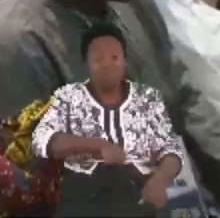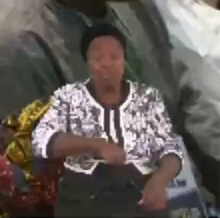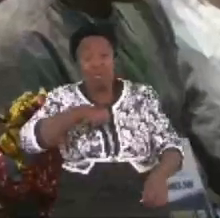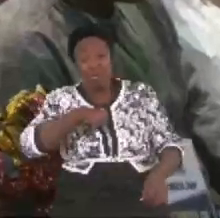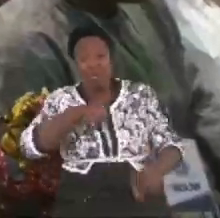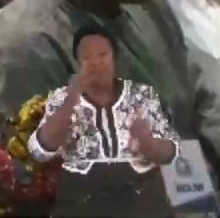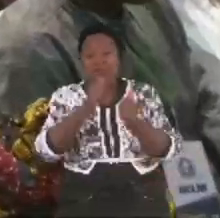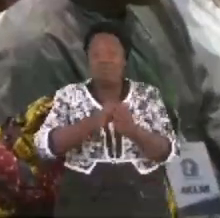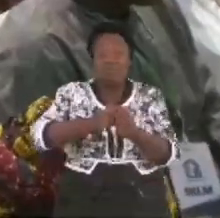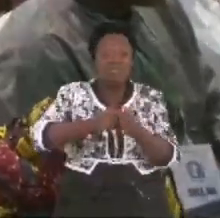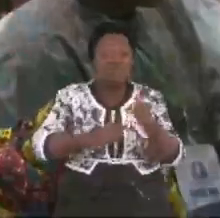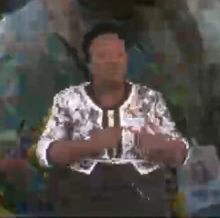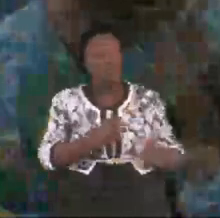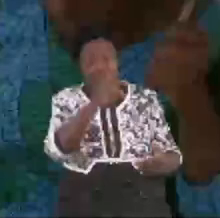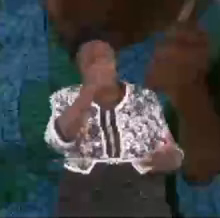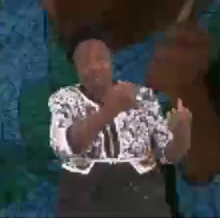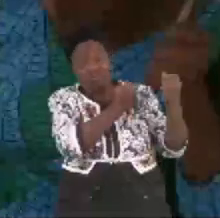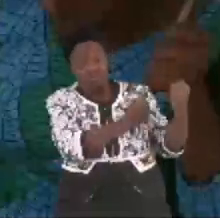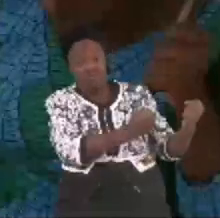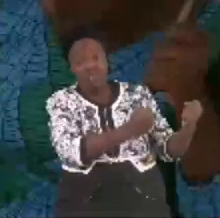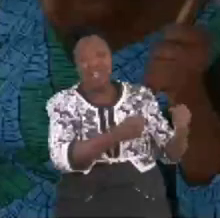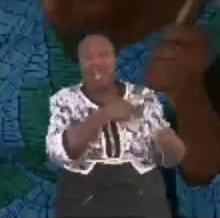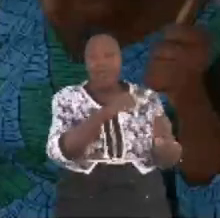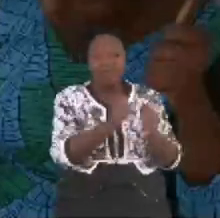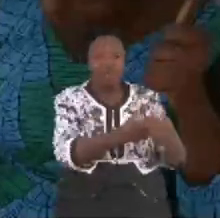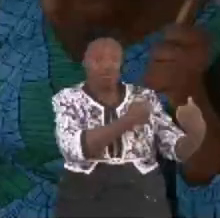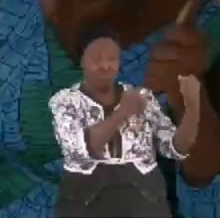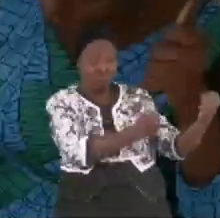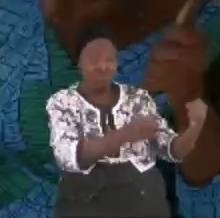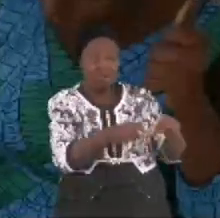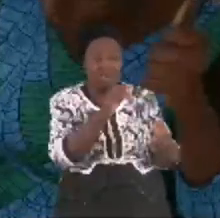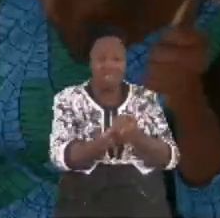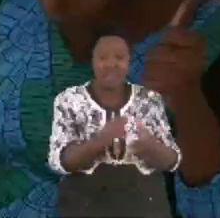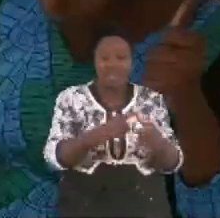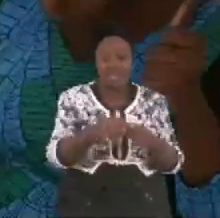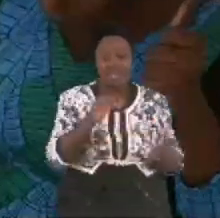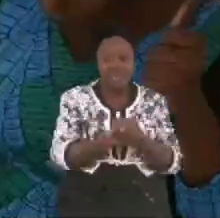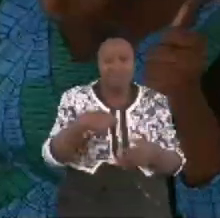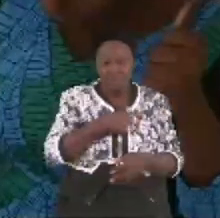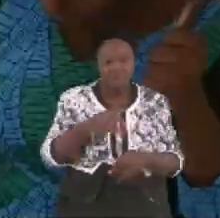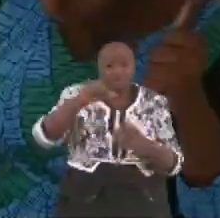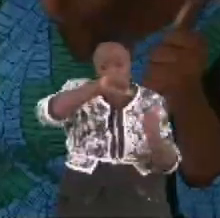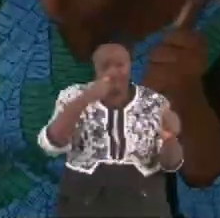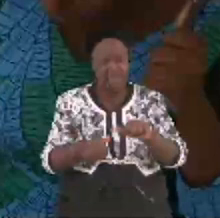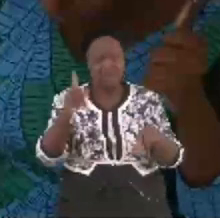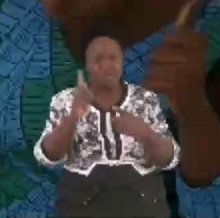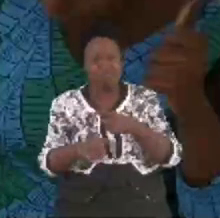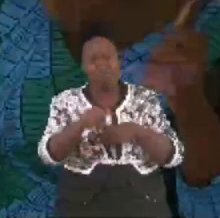ils dirent avec confiance, ils dirent avec assurance, nous du baptême de